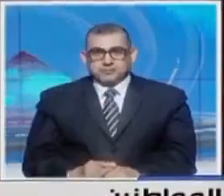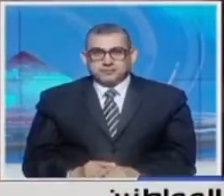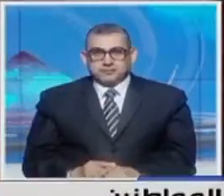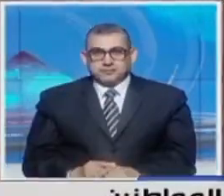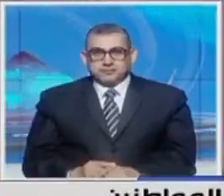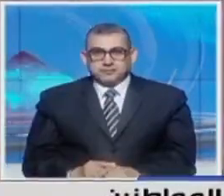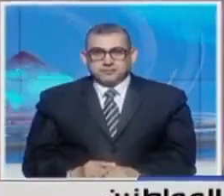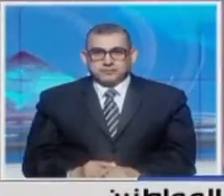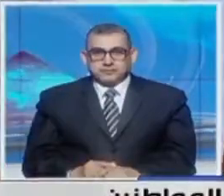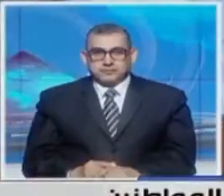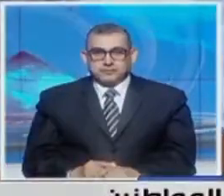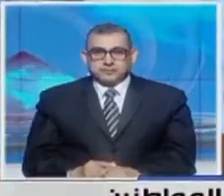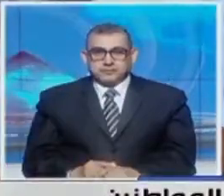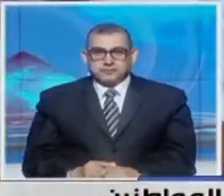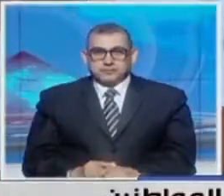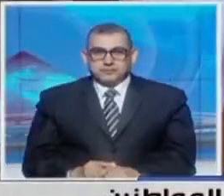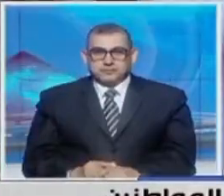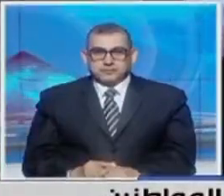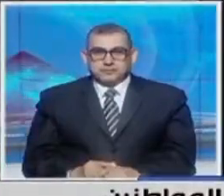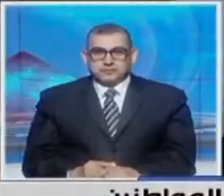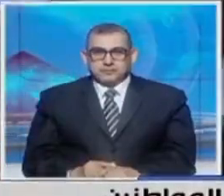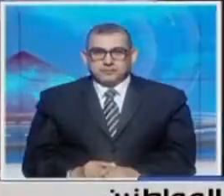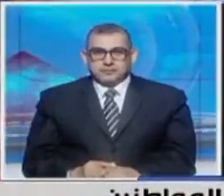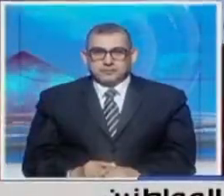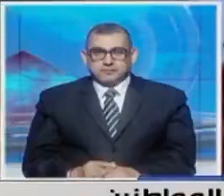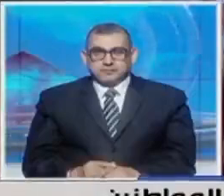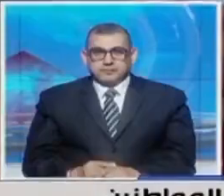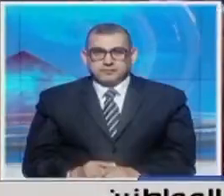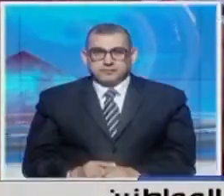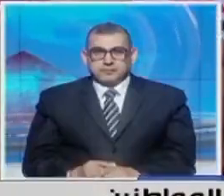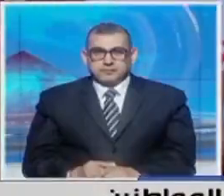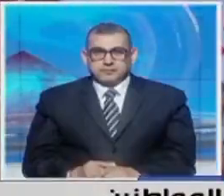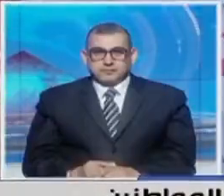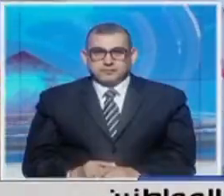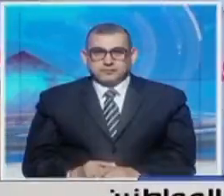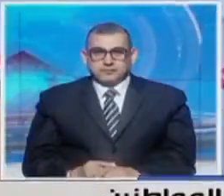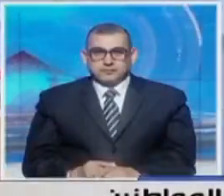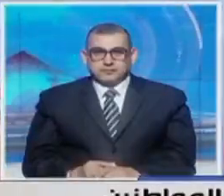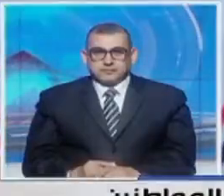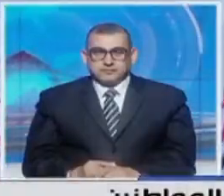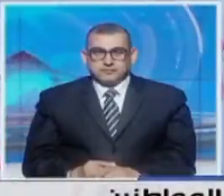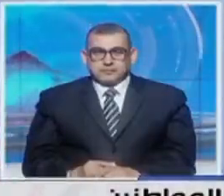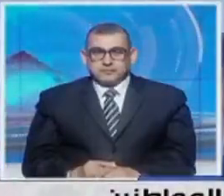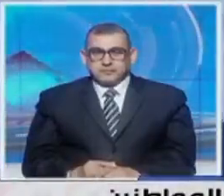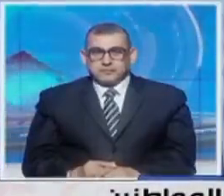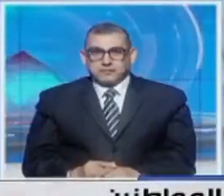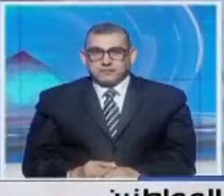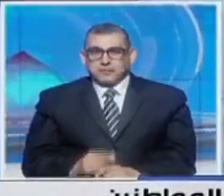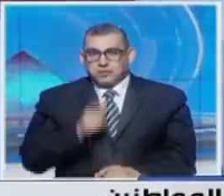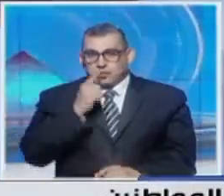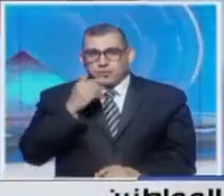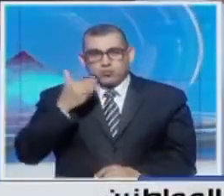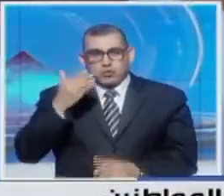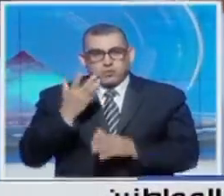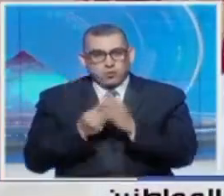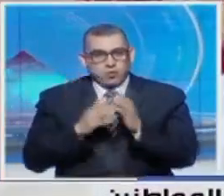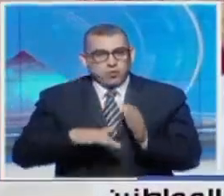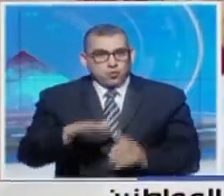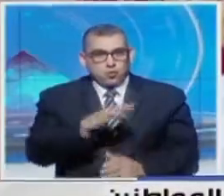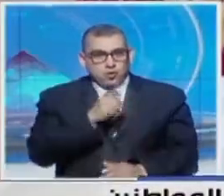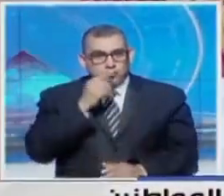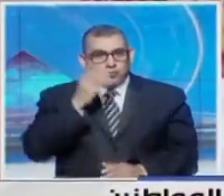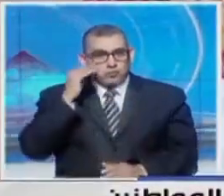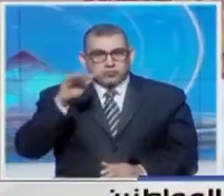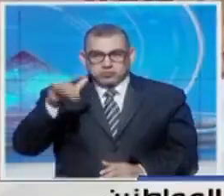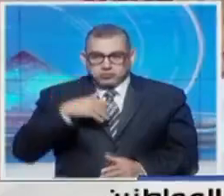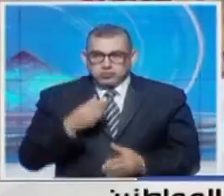كل صح والحكايه مستمره من سنين. قاعده انا ولادي وفجاه لقينا الظباط داخلين